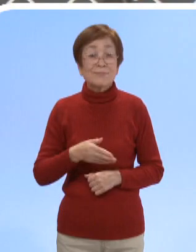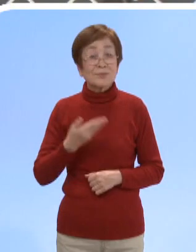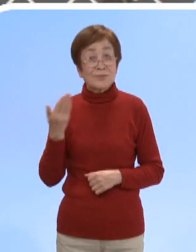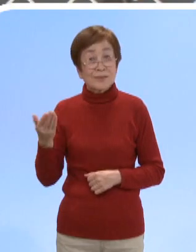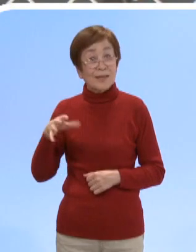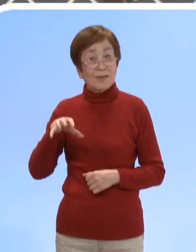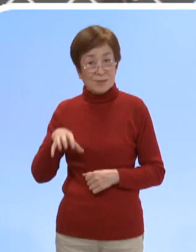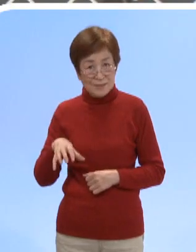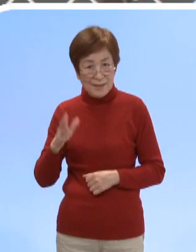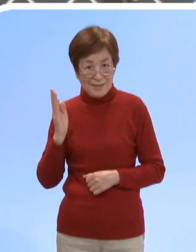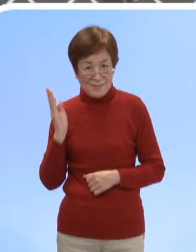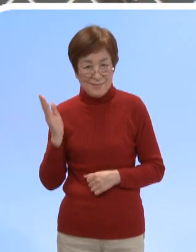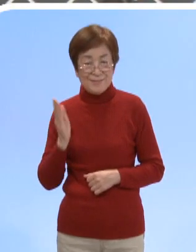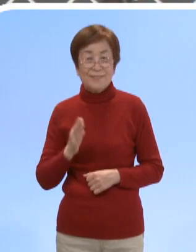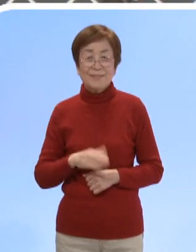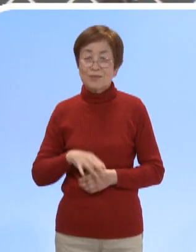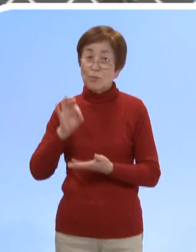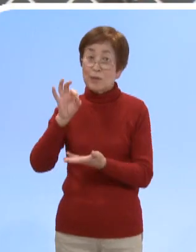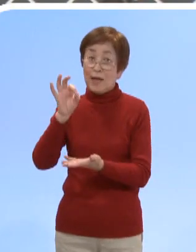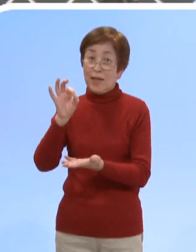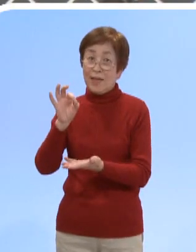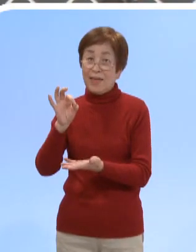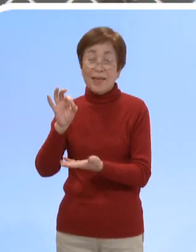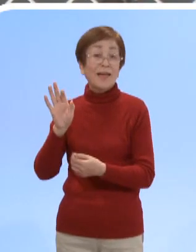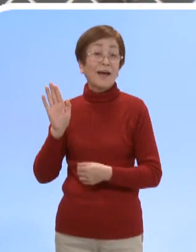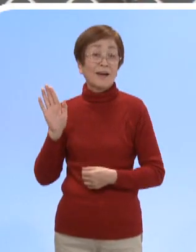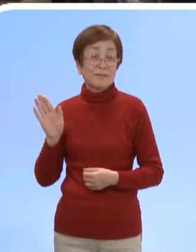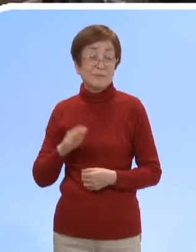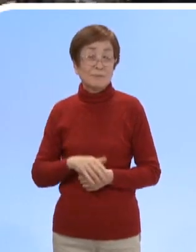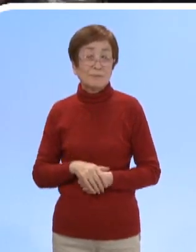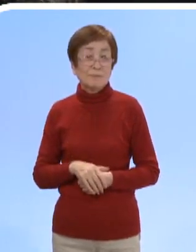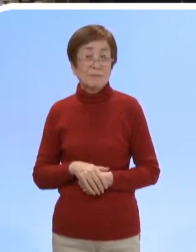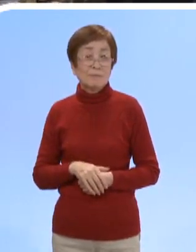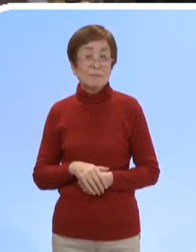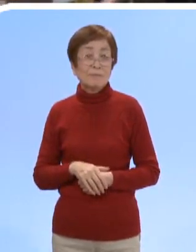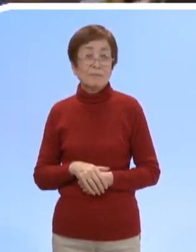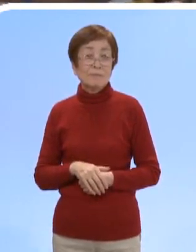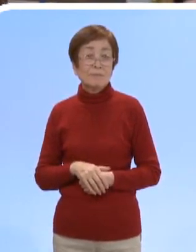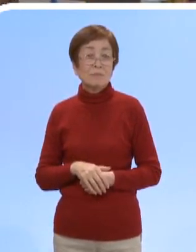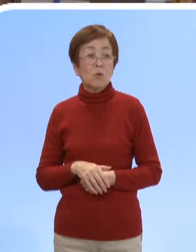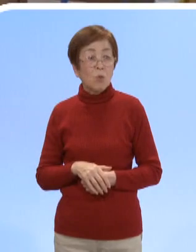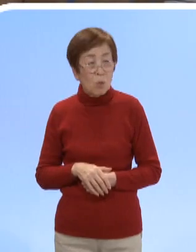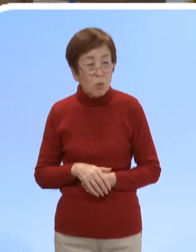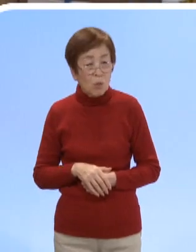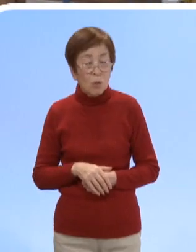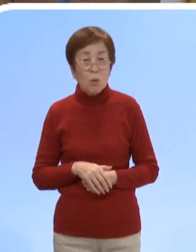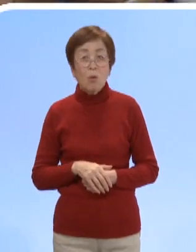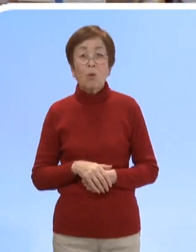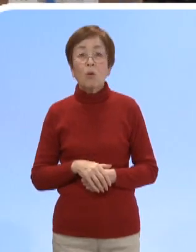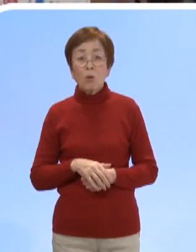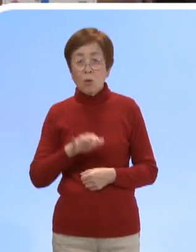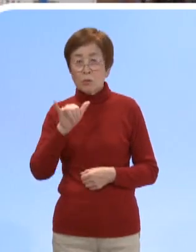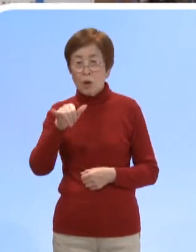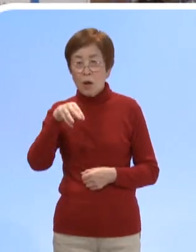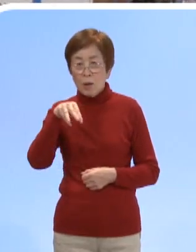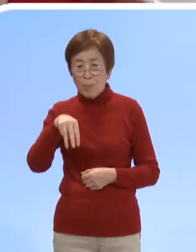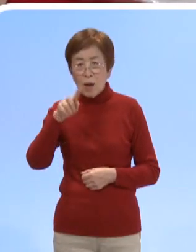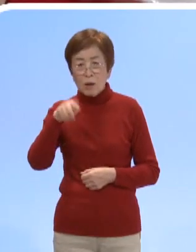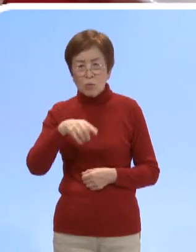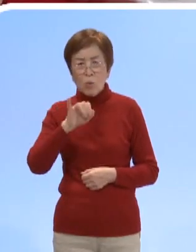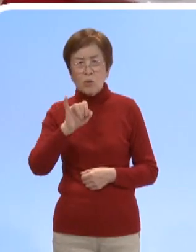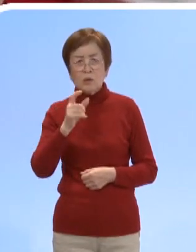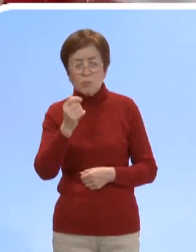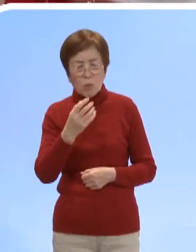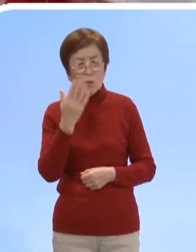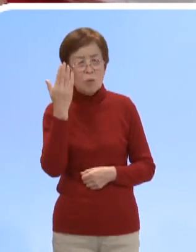続いて2人がやってきたのは地元のお土産物屋さん。 あ、山の芋。 こ